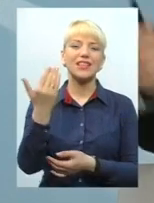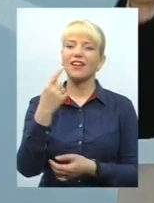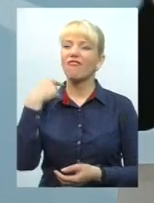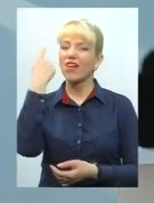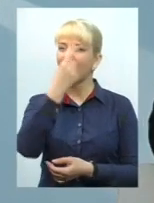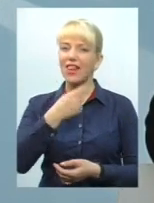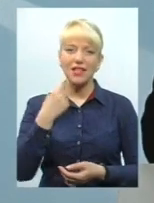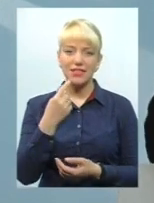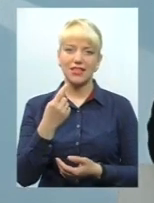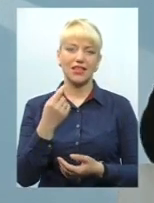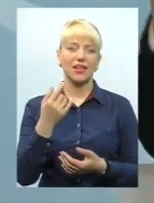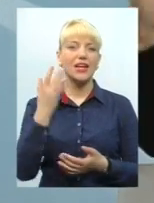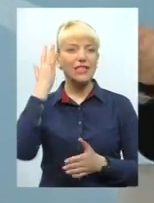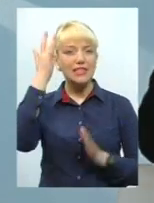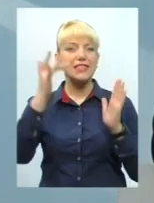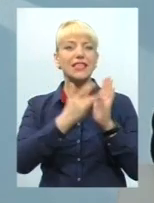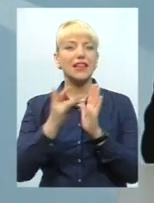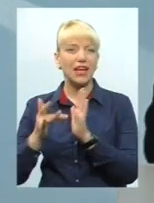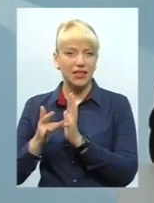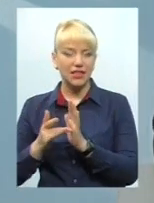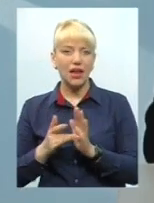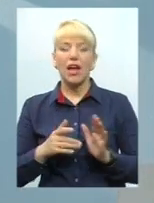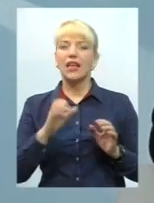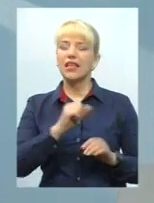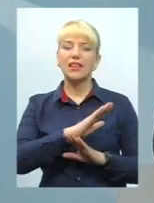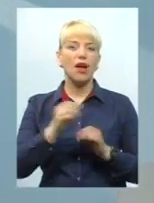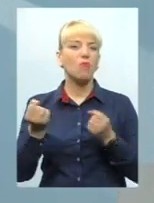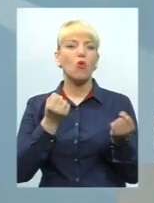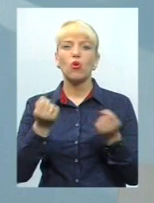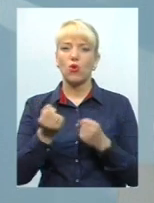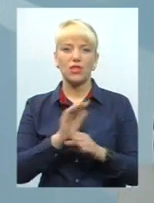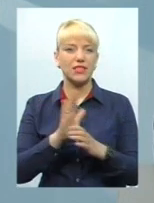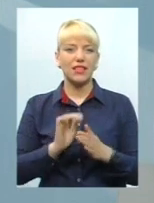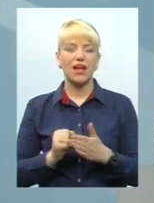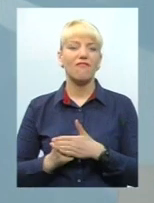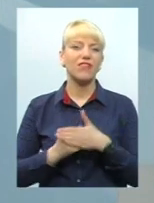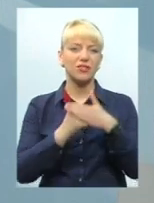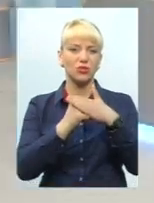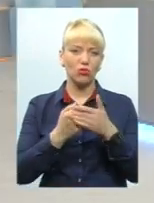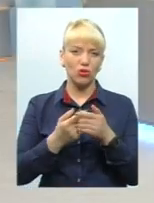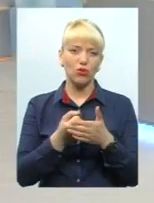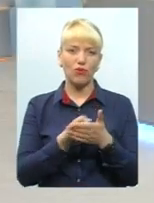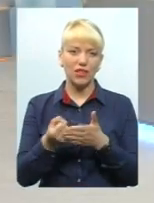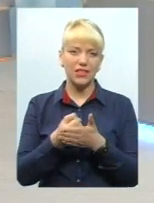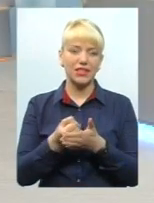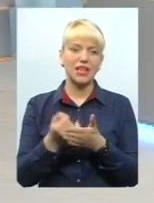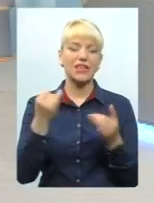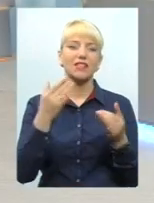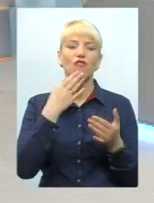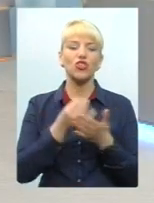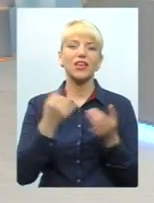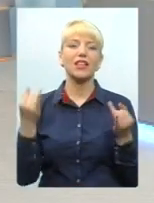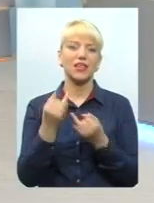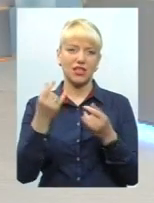От, їхньої власної мети, значить, а не боролися і відстоювали свої інтереси в цій війні. Їм цього